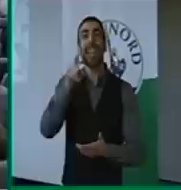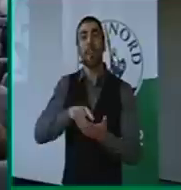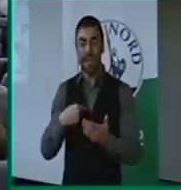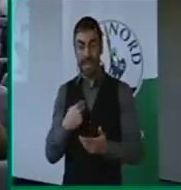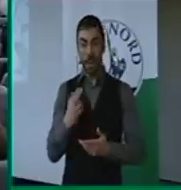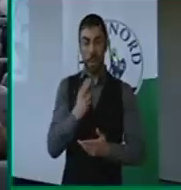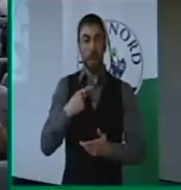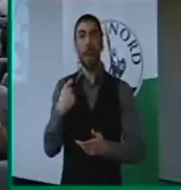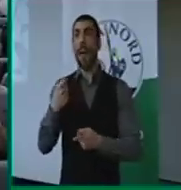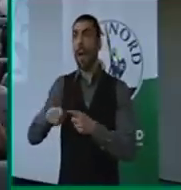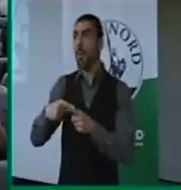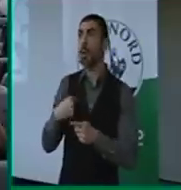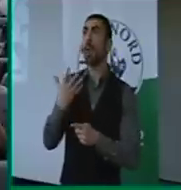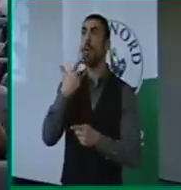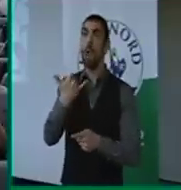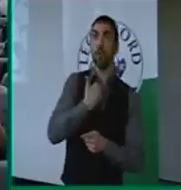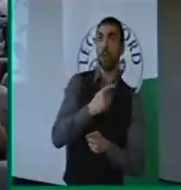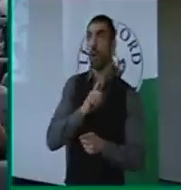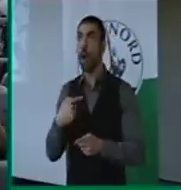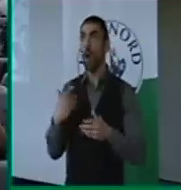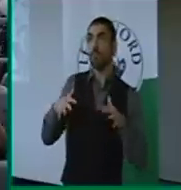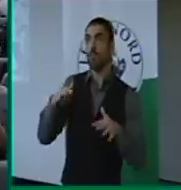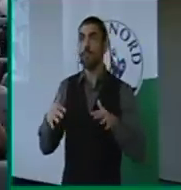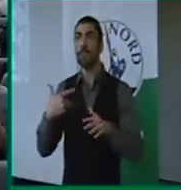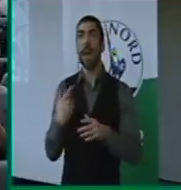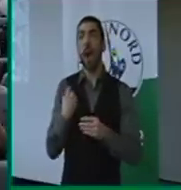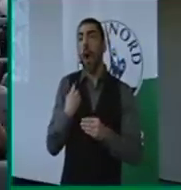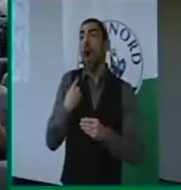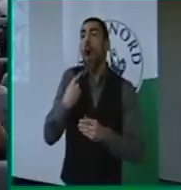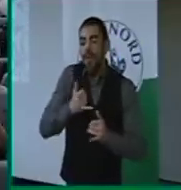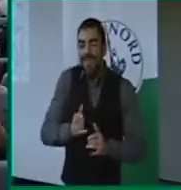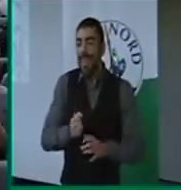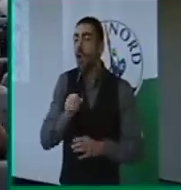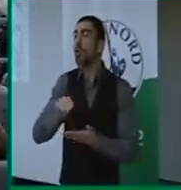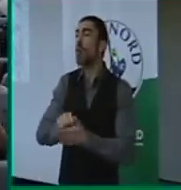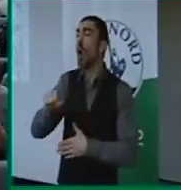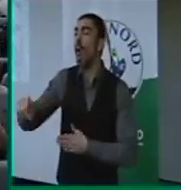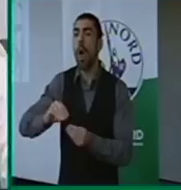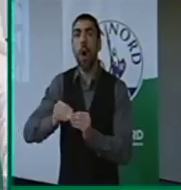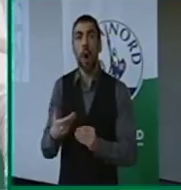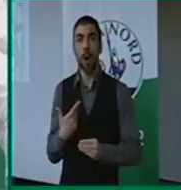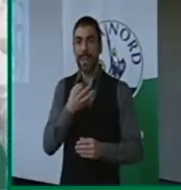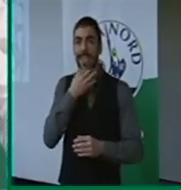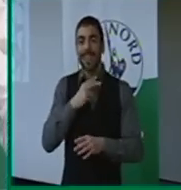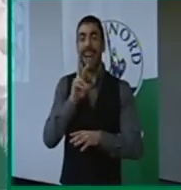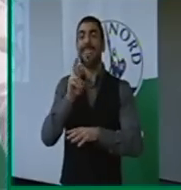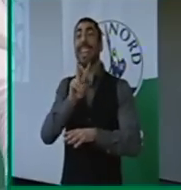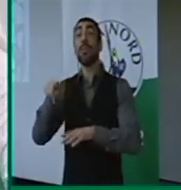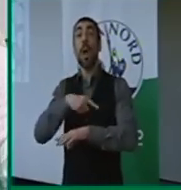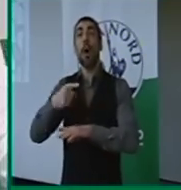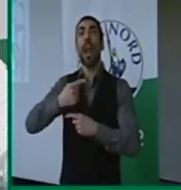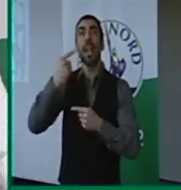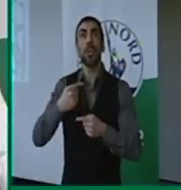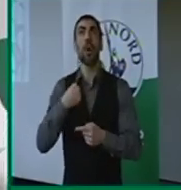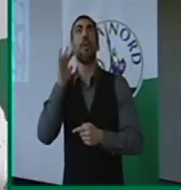se ce la fai a pagare il mutuo devi decidere se suicidarti o no e devi capire come riuscire a mandare tuo figlio a scuola e passi 22 ore al giorno a